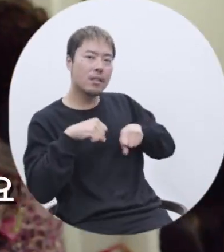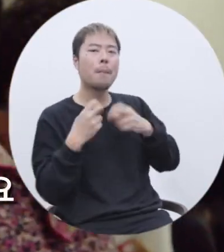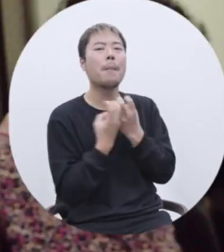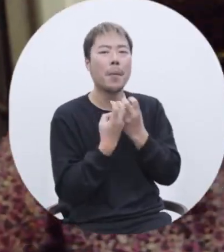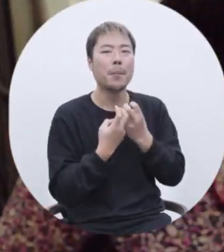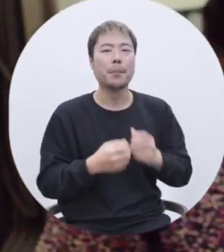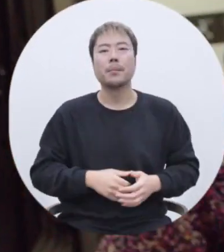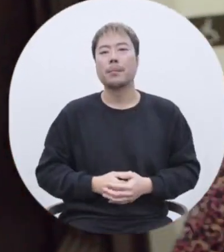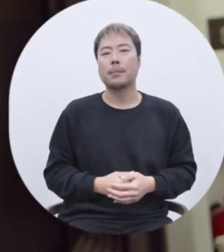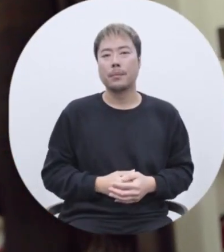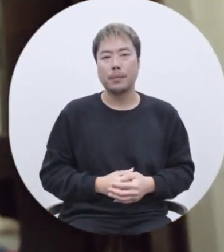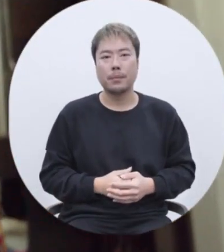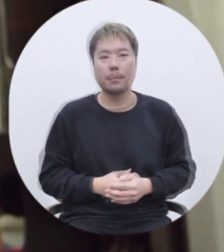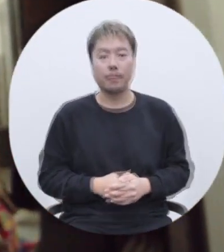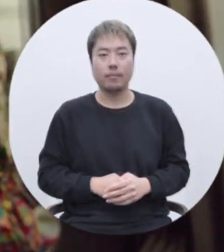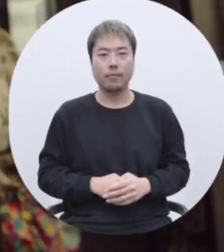편해.